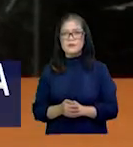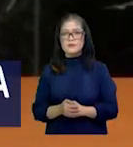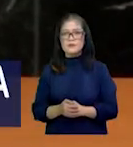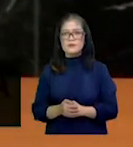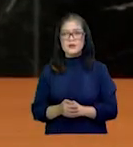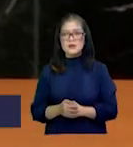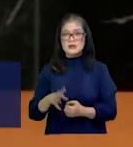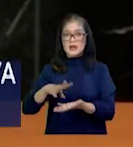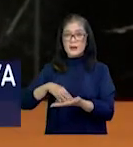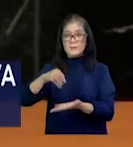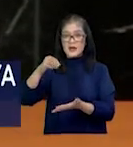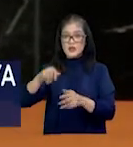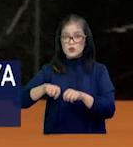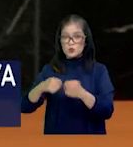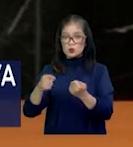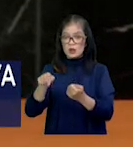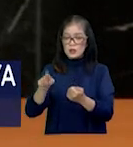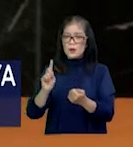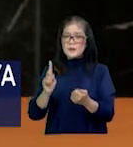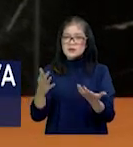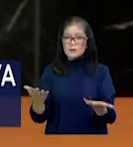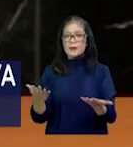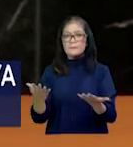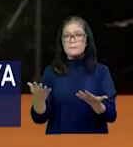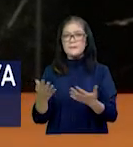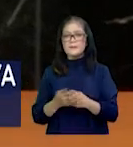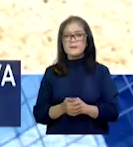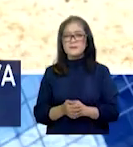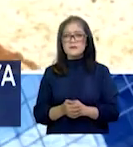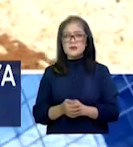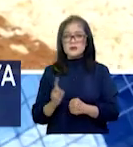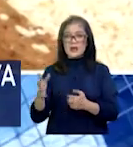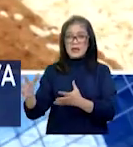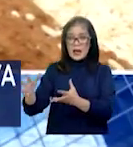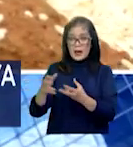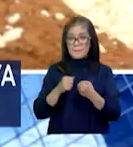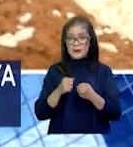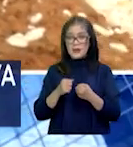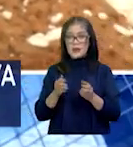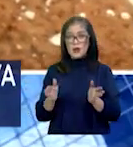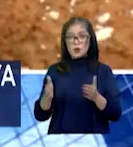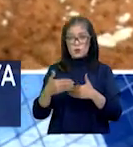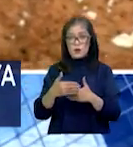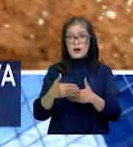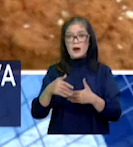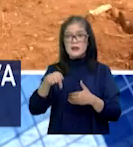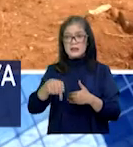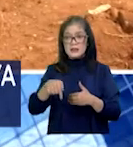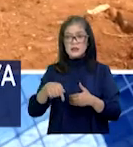Rusaknya beras ini karena pada saat diambil dari gudang di Jawa Timur, kemudian JNE itu membawa